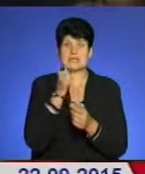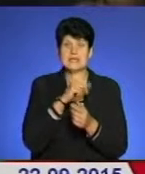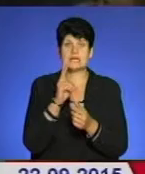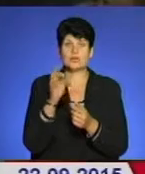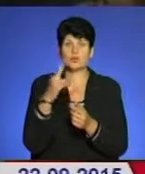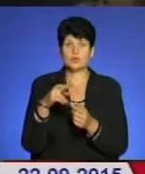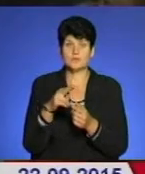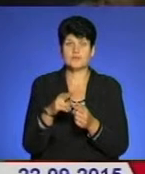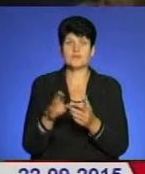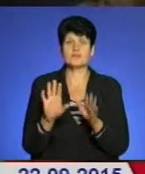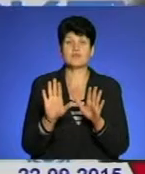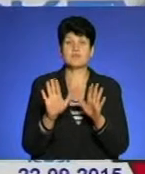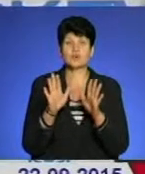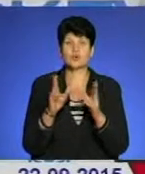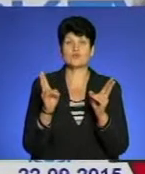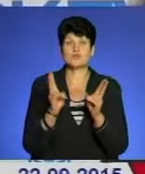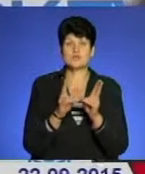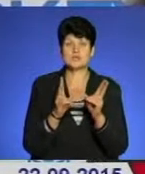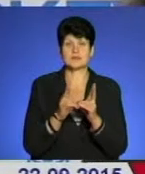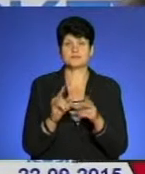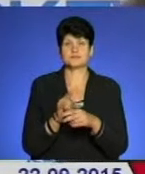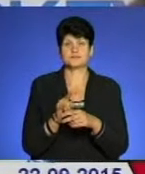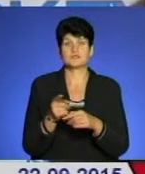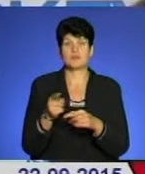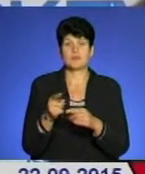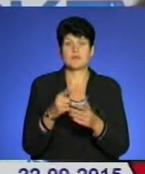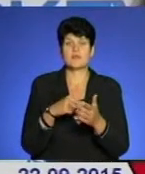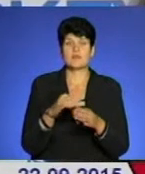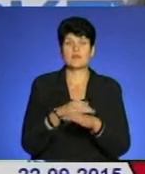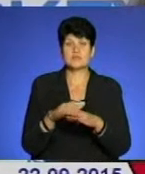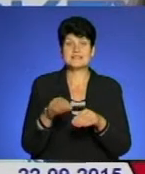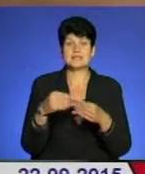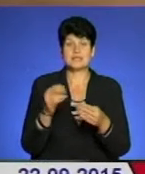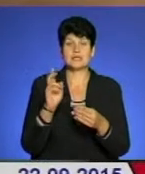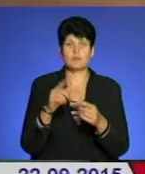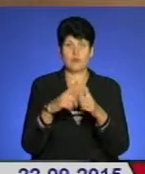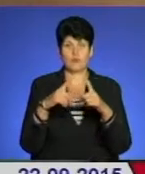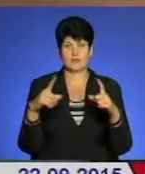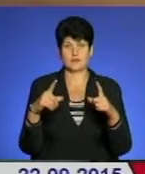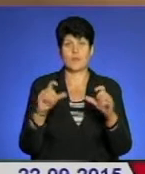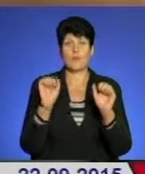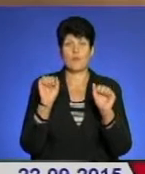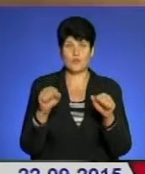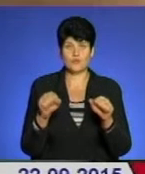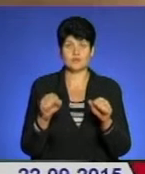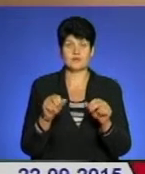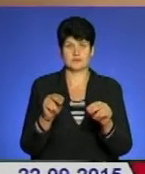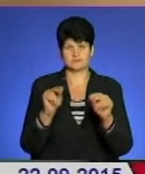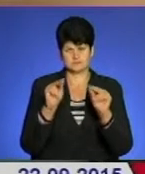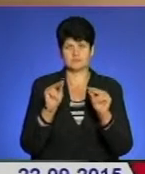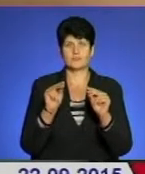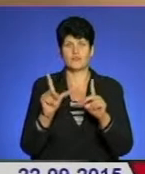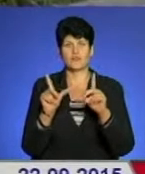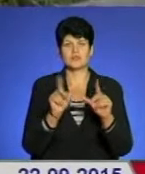посередника віце-консул випадково зустріла і у Тернополі. На вулиці міста їй дали буклет про можливість гарантованого виїзду до